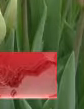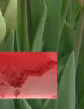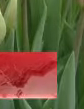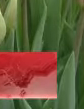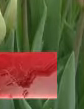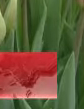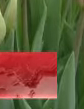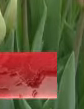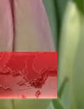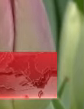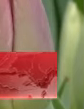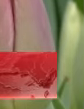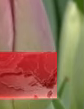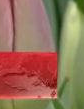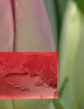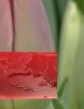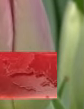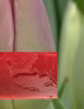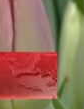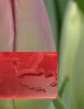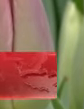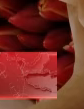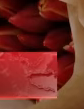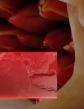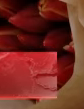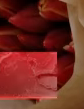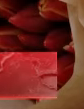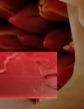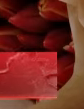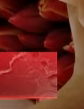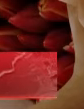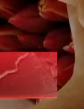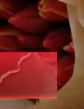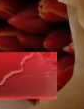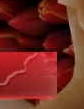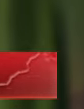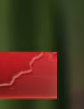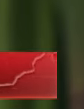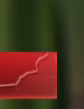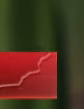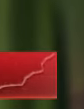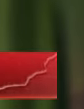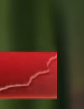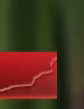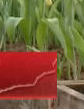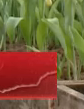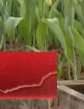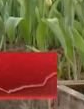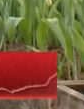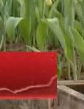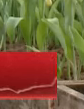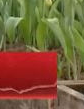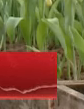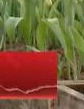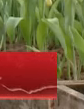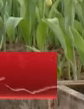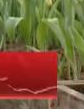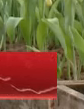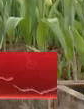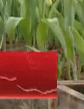Выпускник престижного вуза и бывший программист вырастил 100 тысяч тюльпанов к 8 марта. Принято думать, что цветы в основном в южных